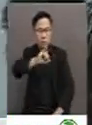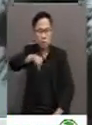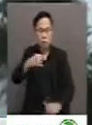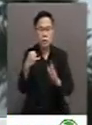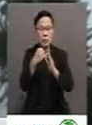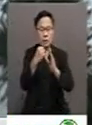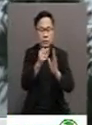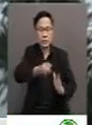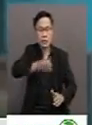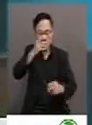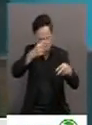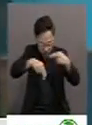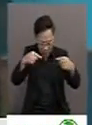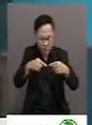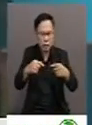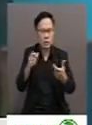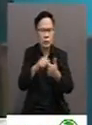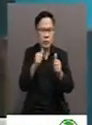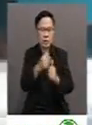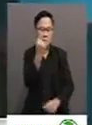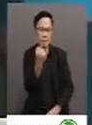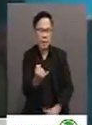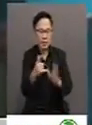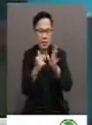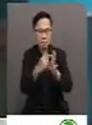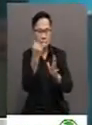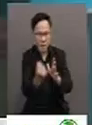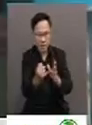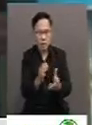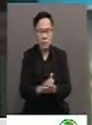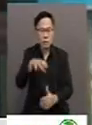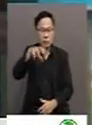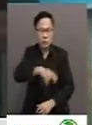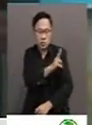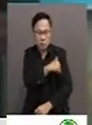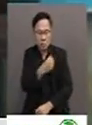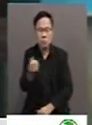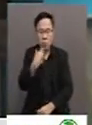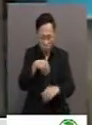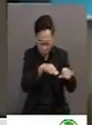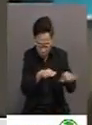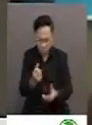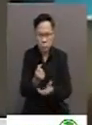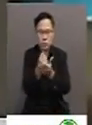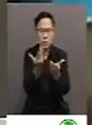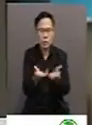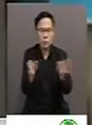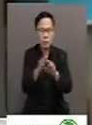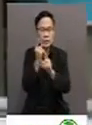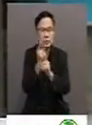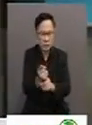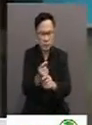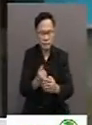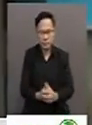บเบื้องต้นคาดการว่าอาจจะเป็นเรื่องของการแพ้ยาฝั่งโรงพยาบาลก็ระบุด้วยพร้อมเยียวยาญาติเต็มที่ไปตามติดกร